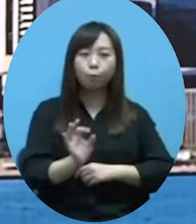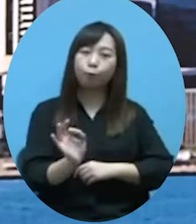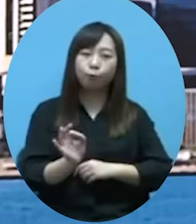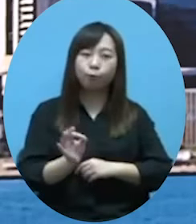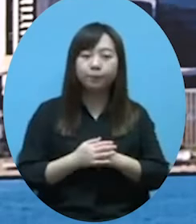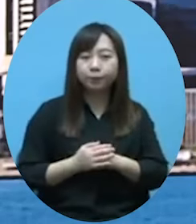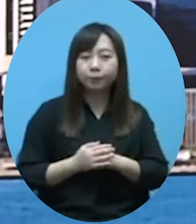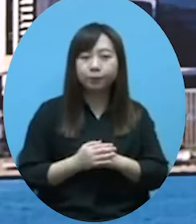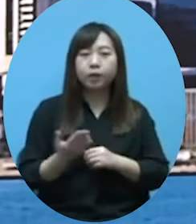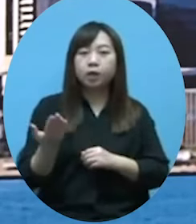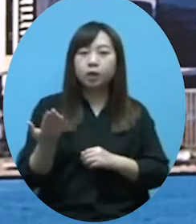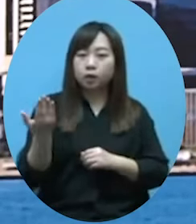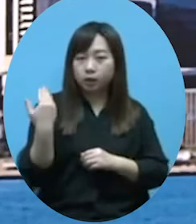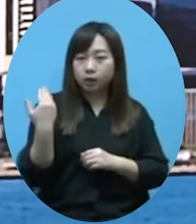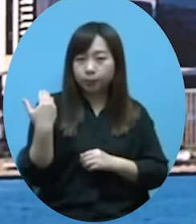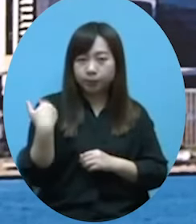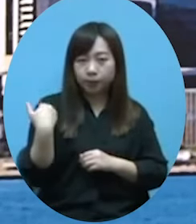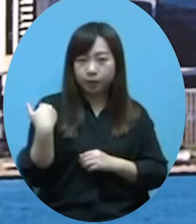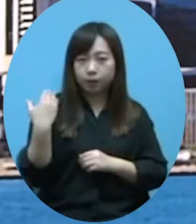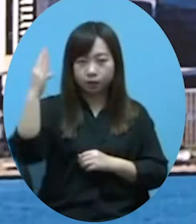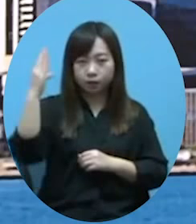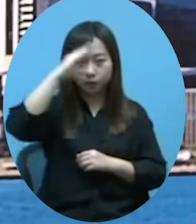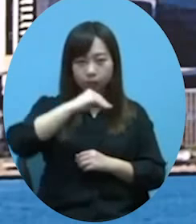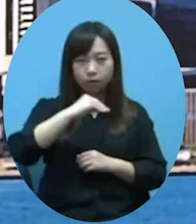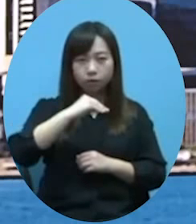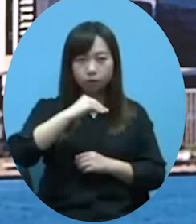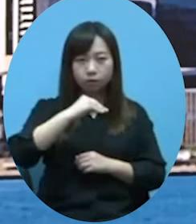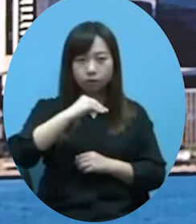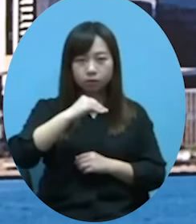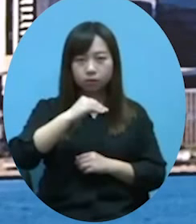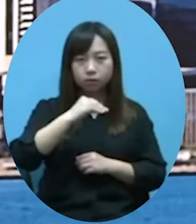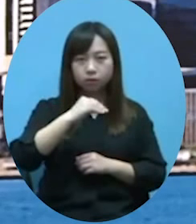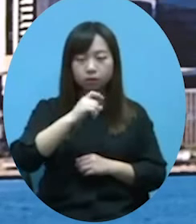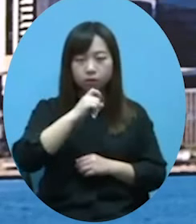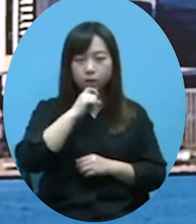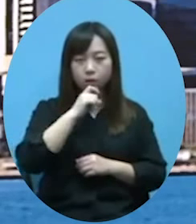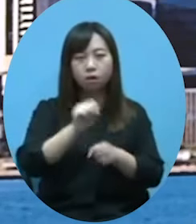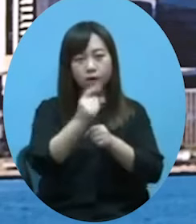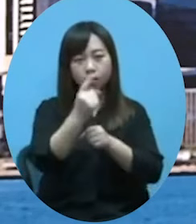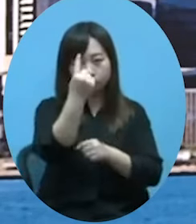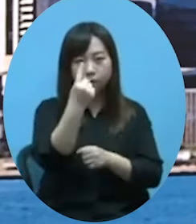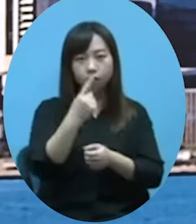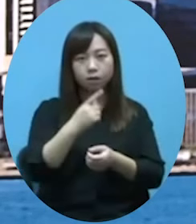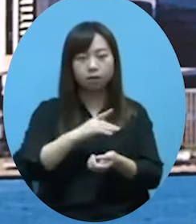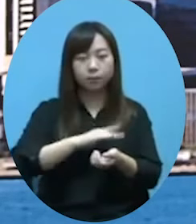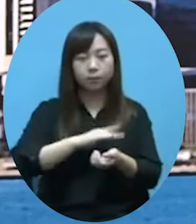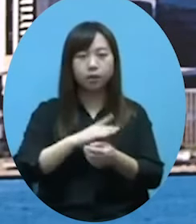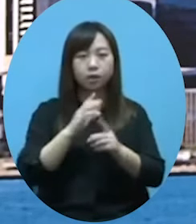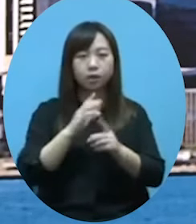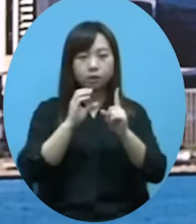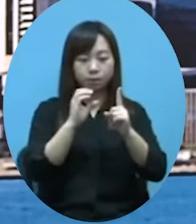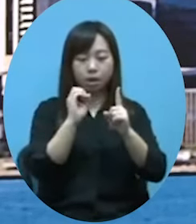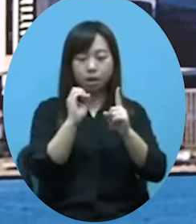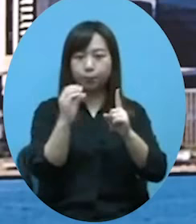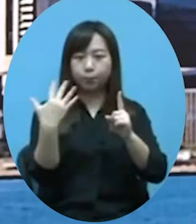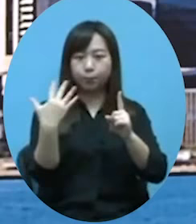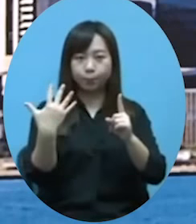昨晚就多了一個確診個案就是1805宗